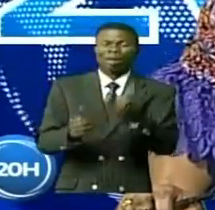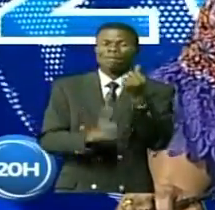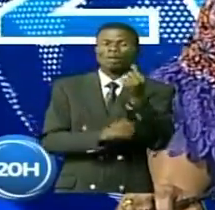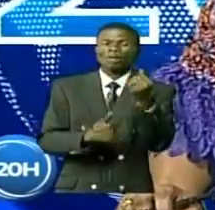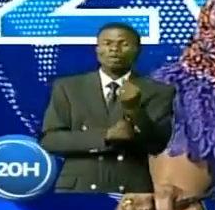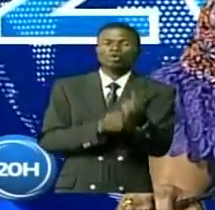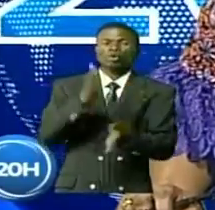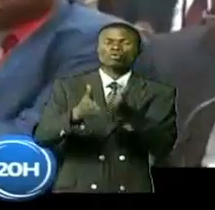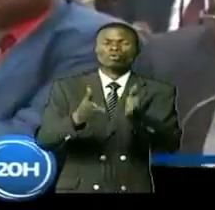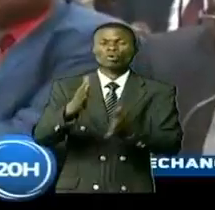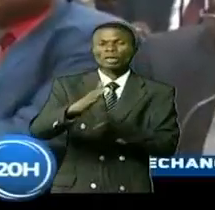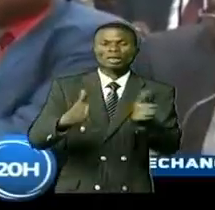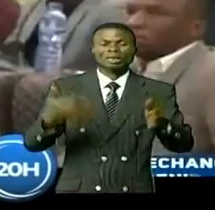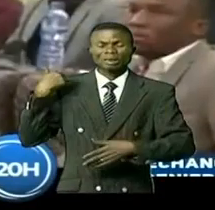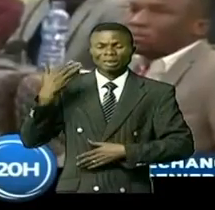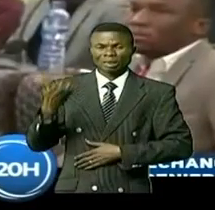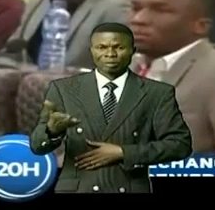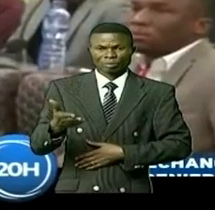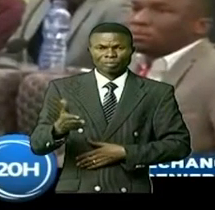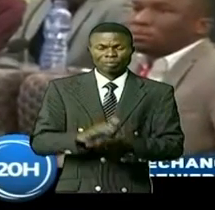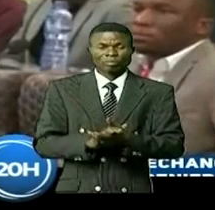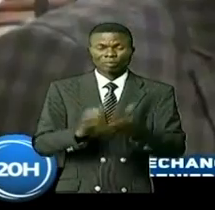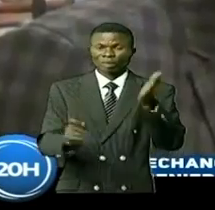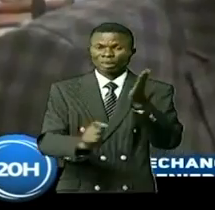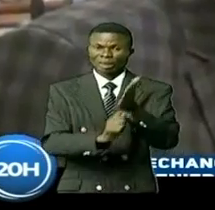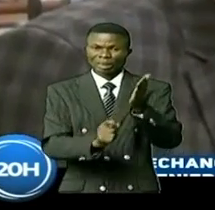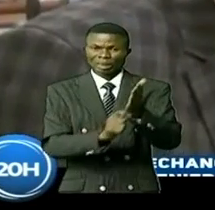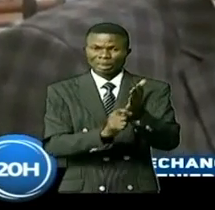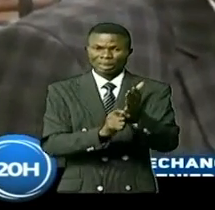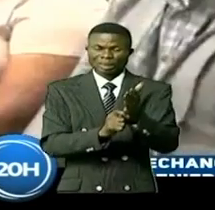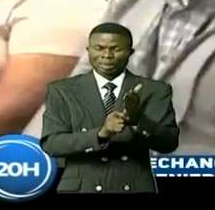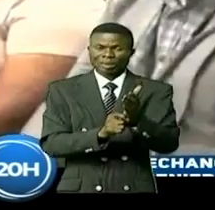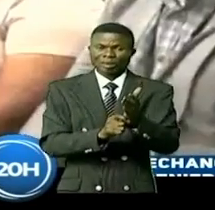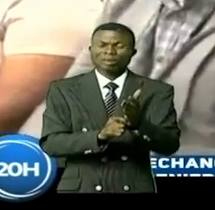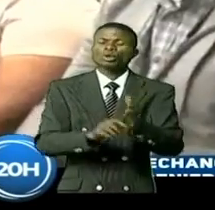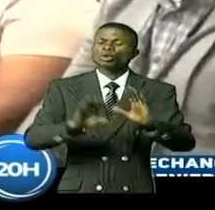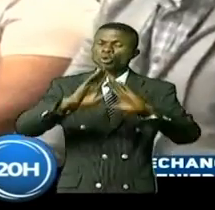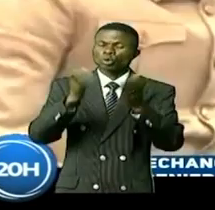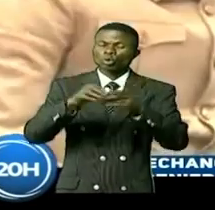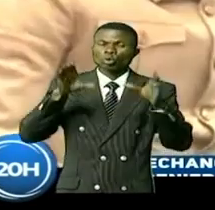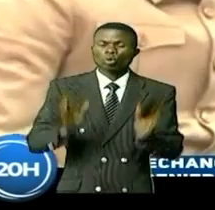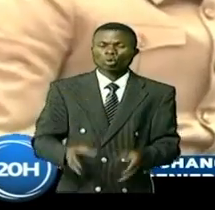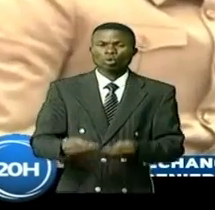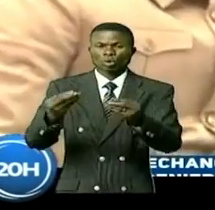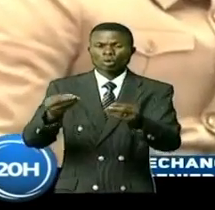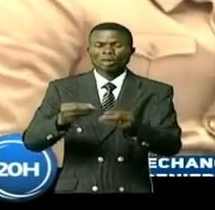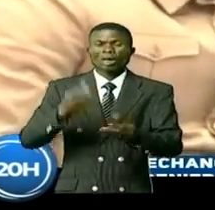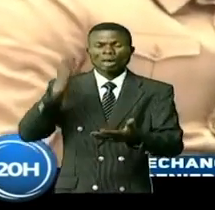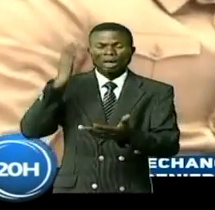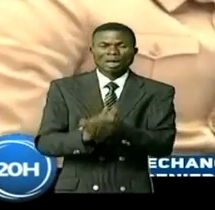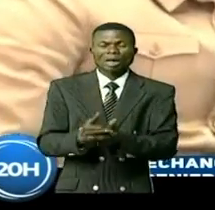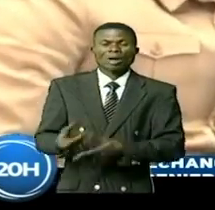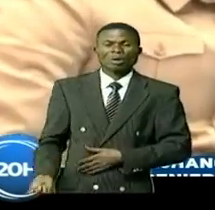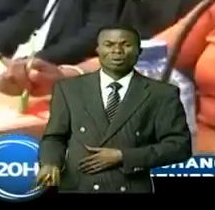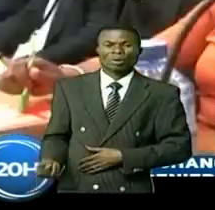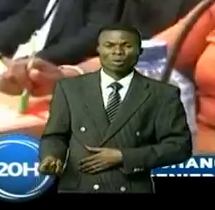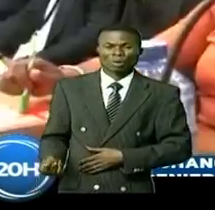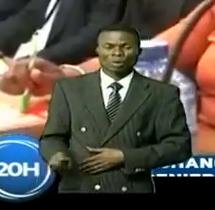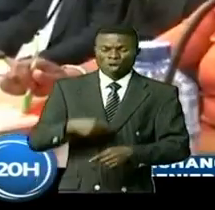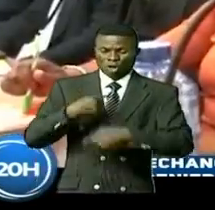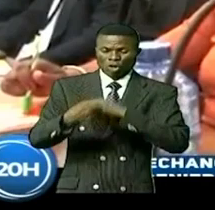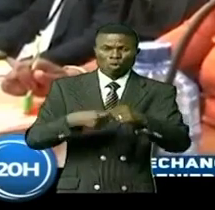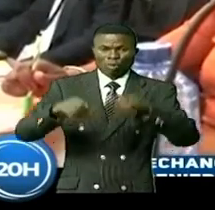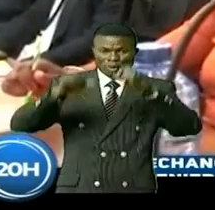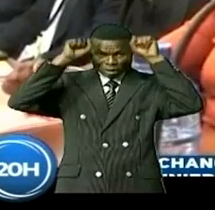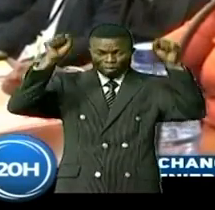financiers. Kabamba. Dans le cadre de sa stratégie de faire approprier à tous les Congolais, la lutte contre les antivaleurs déclenchée par le